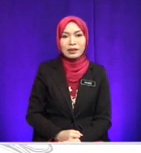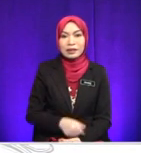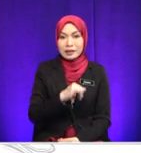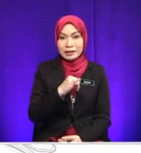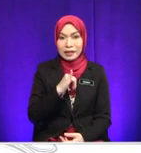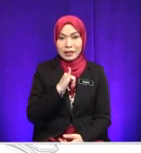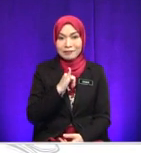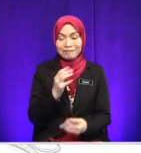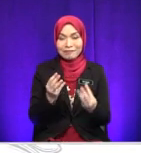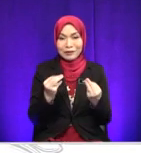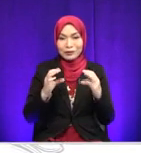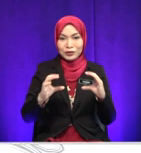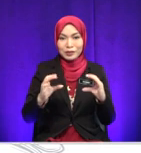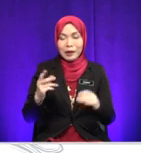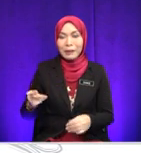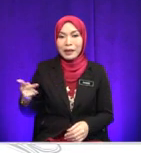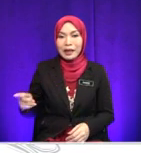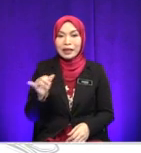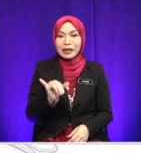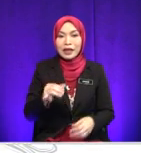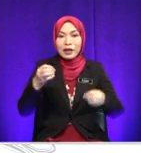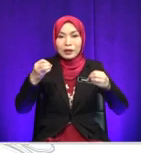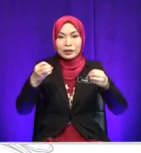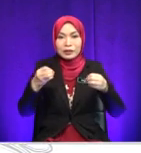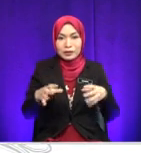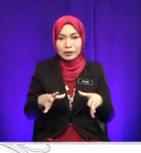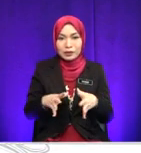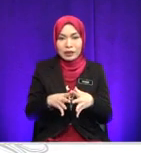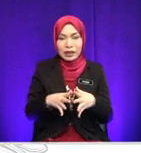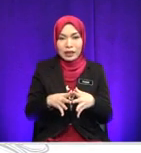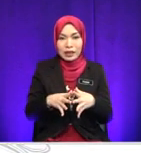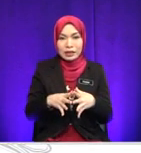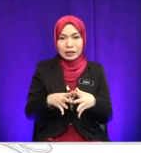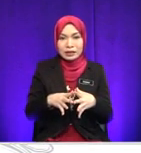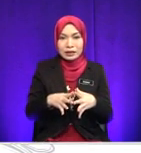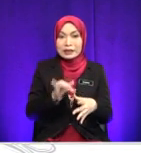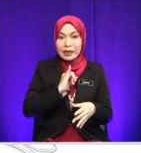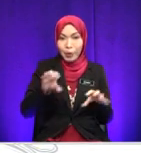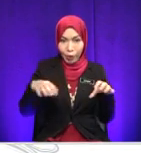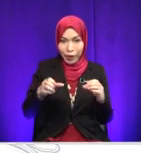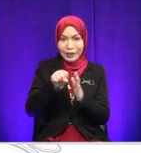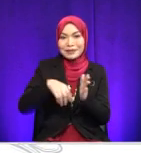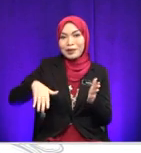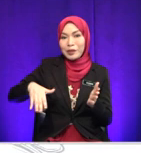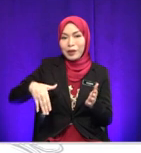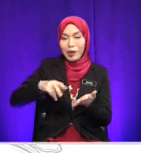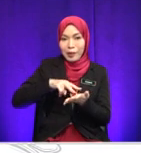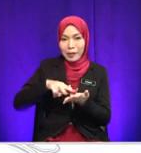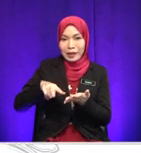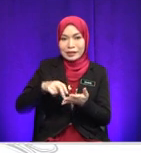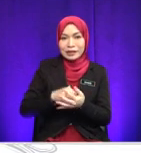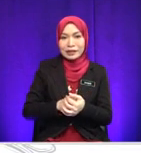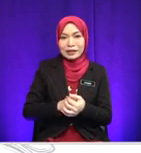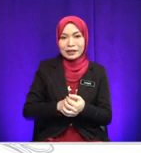Perkara yang belum saya ketahui sebelum membaca ialah Kementerian Luar Negeri menyelamatkan rakyat Malaysia yang berada di negara yang